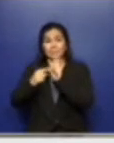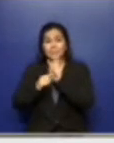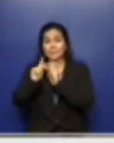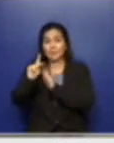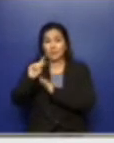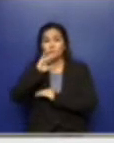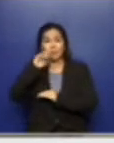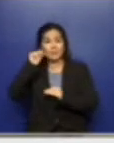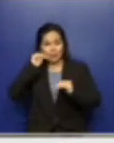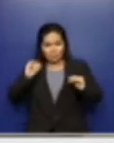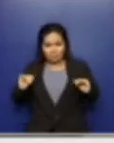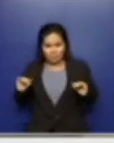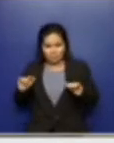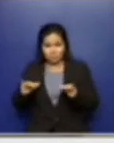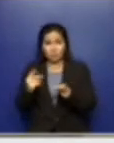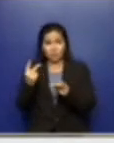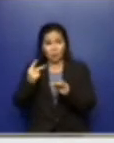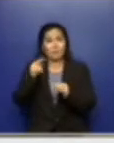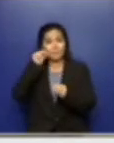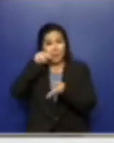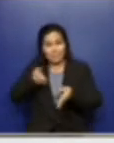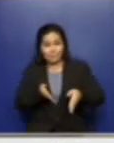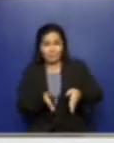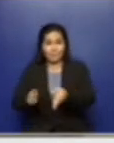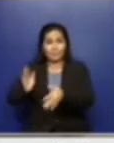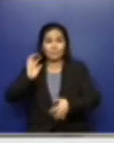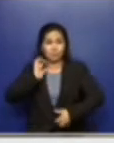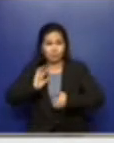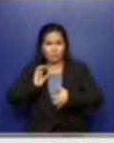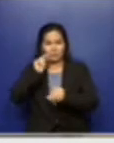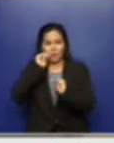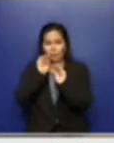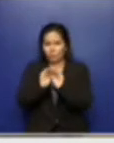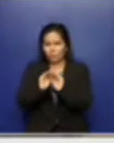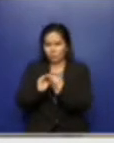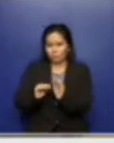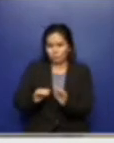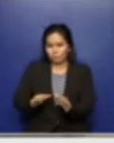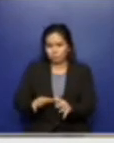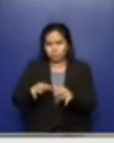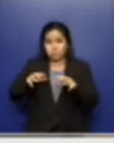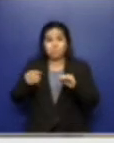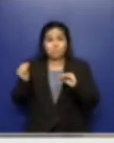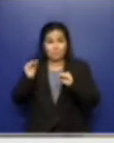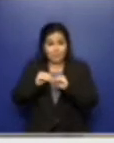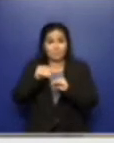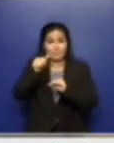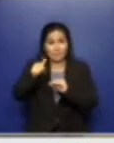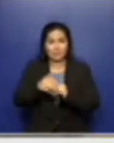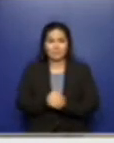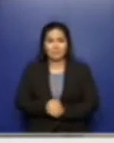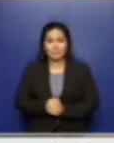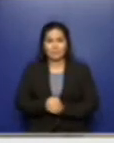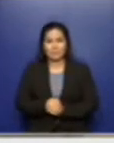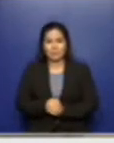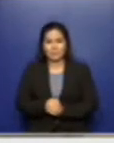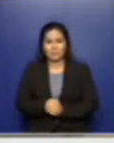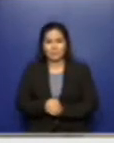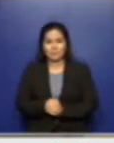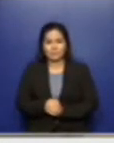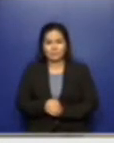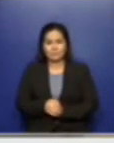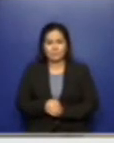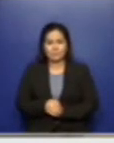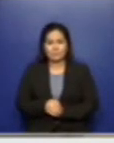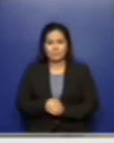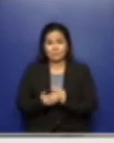แม่น้ำป่าสักก็สามารถที่จะเก็บน้ำปริมาณได้มาก อาจจะส่วนตะวันตก